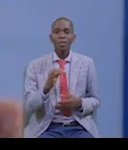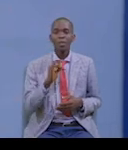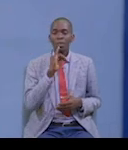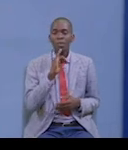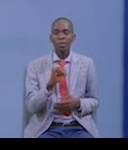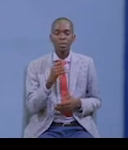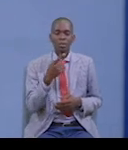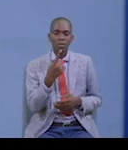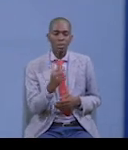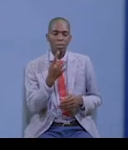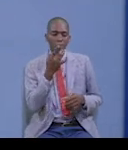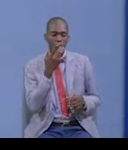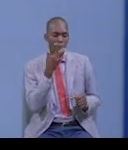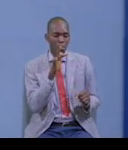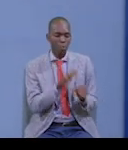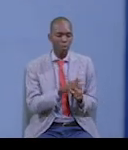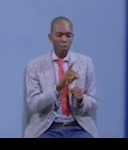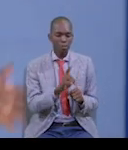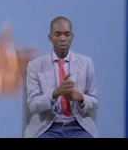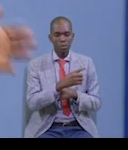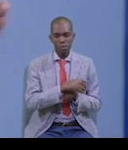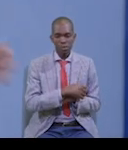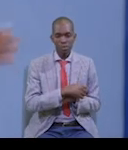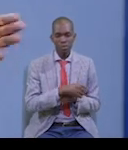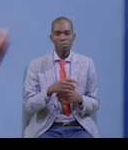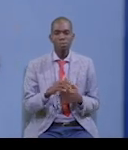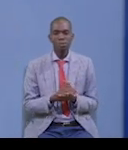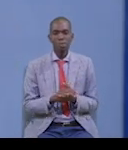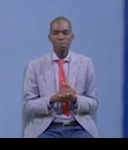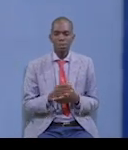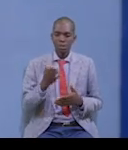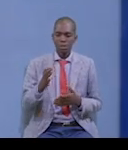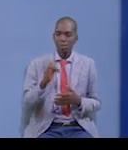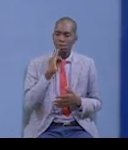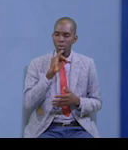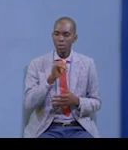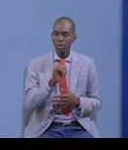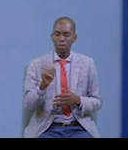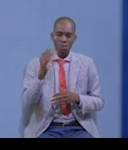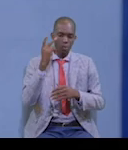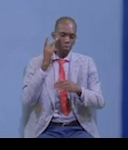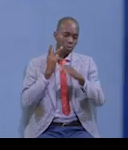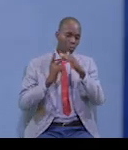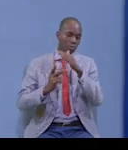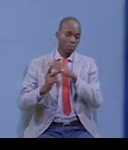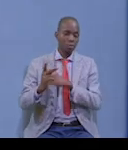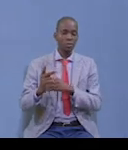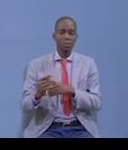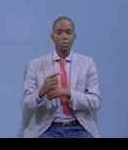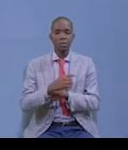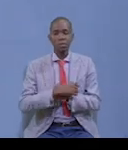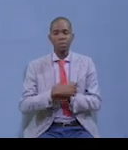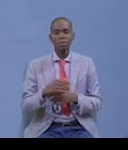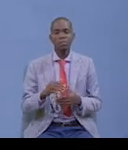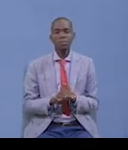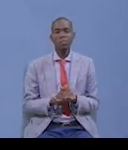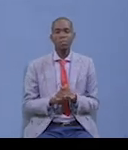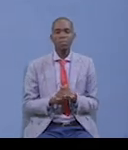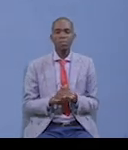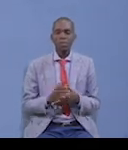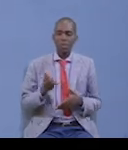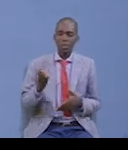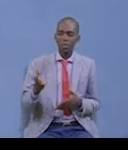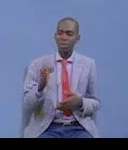promised day. ప్రవాగ్దానం చేయబడ్డ రోజుంది. There is the prophetic day. ప్రవచనాత్మకమైన రోజుంది. There is